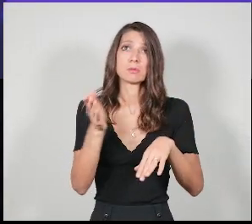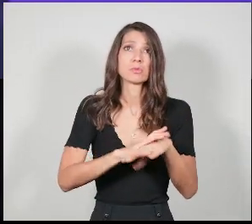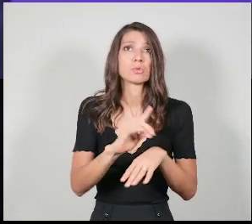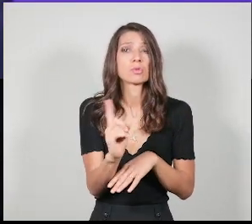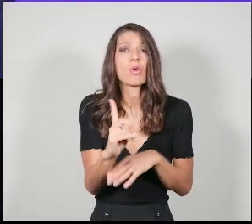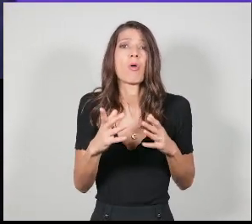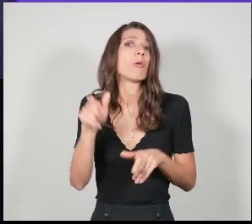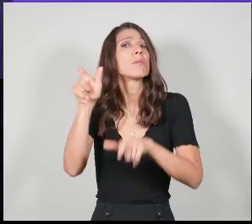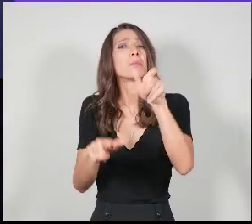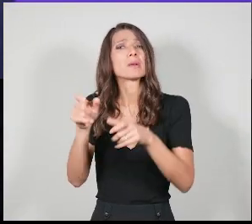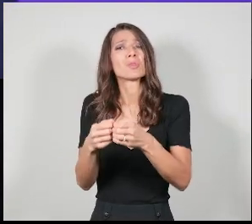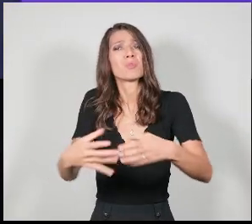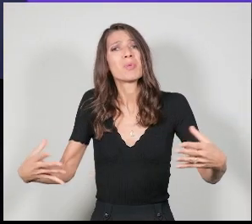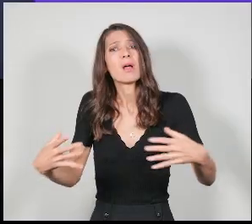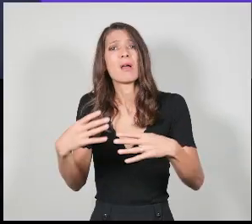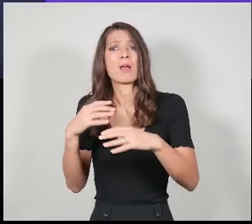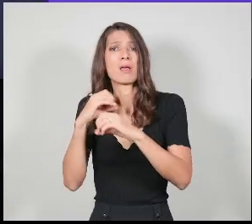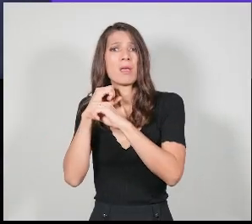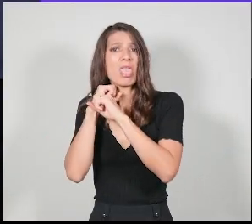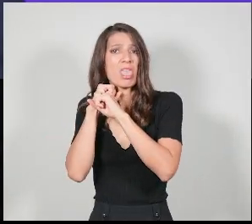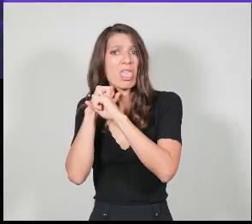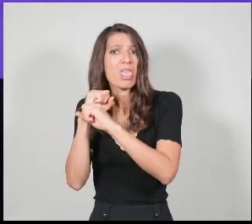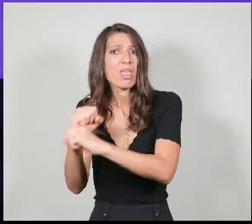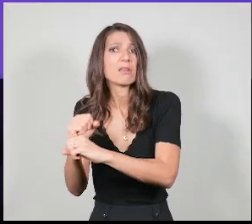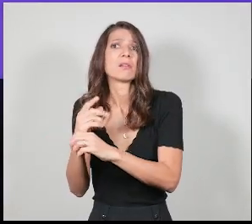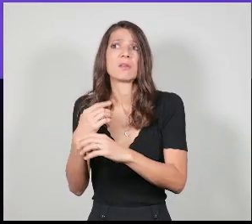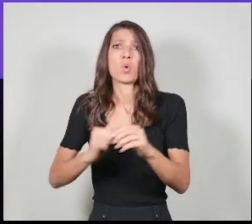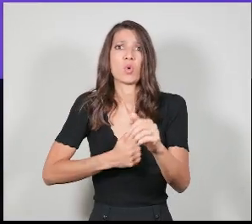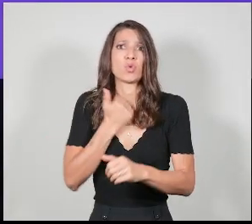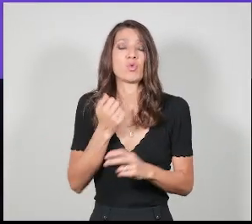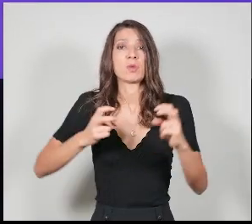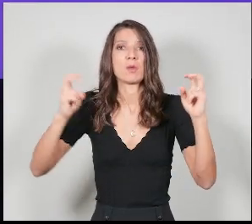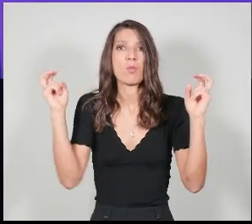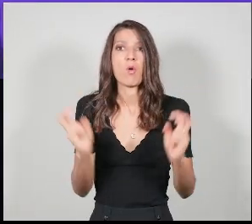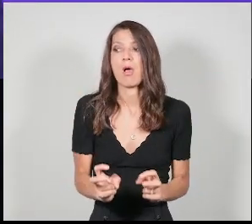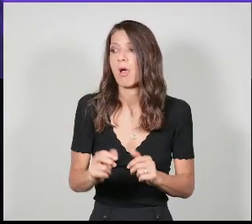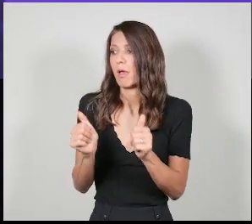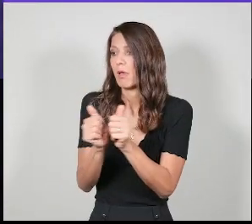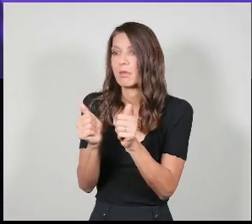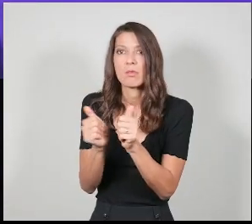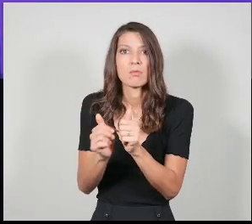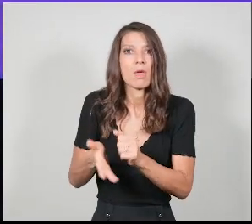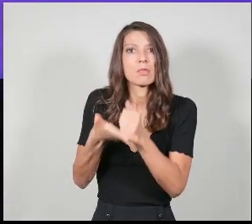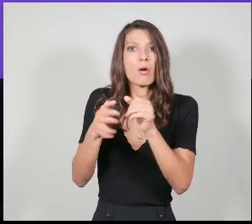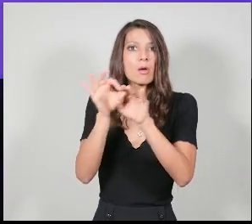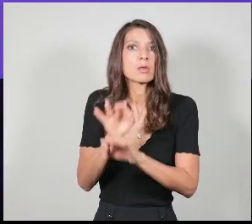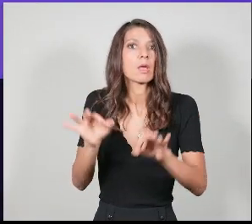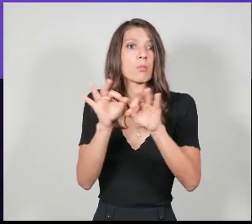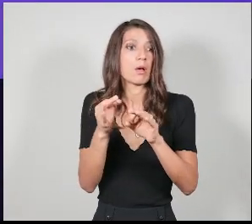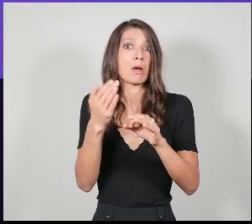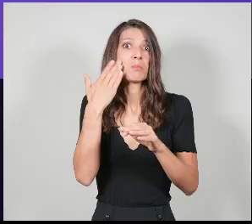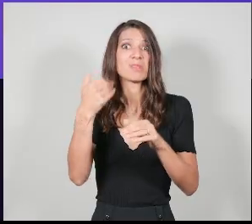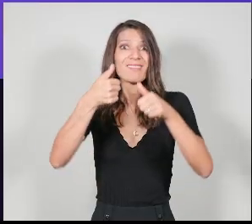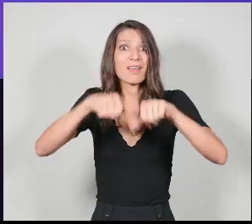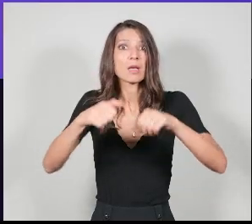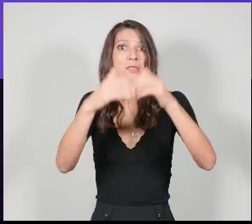vraies difficultés dans la vie quotidienne et pour qui le domicile, quand elles n'ont pas les aidants autour d'eux, devient un lieu d'isolement,